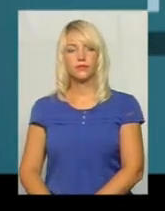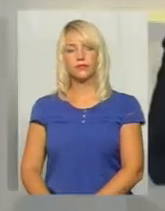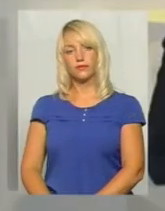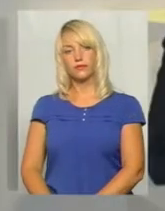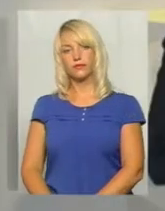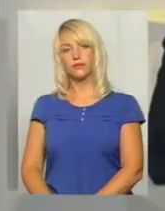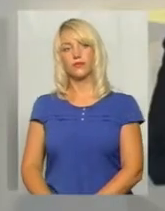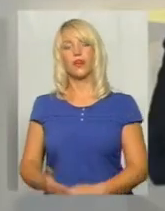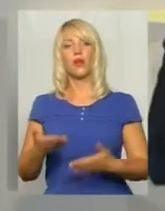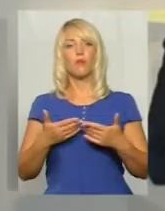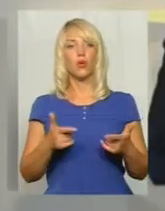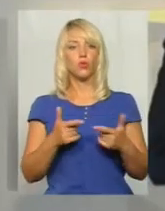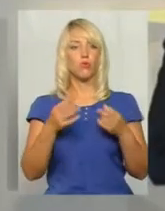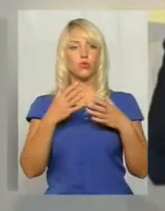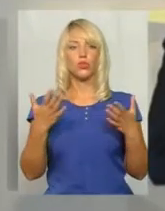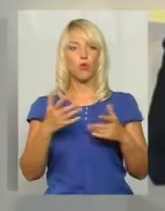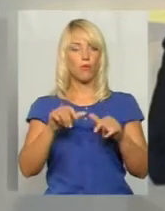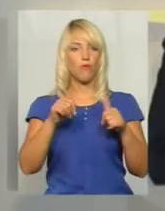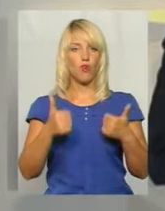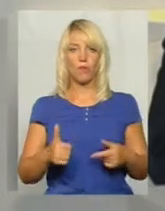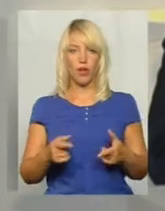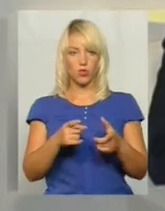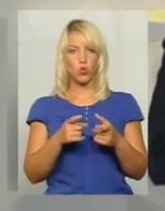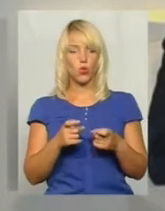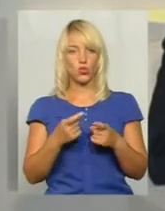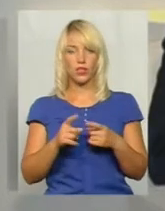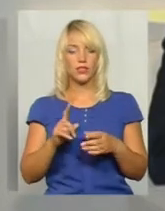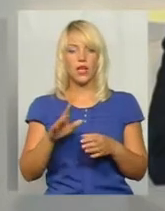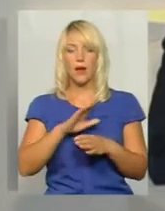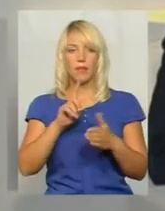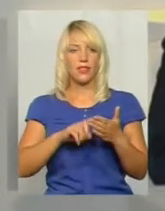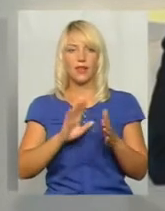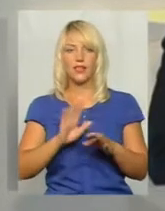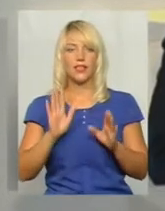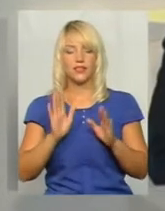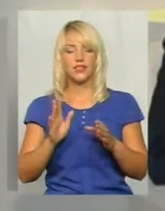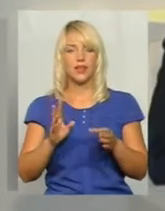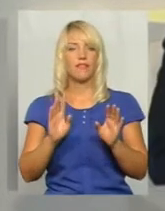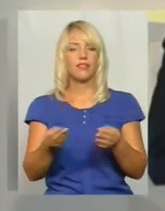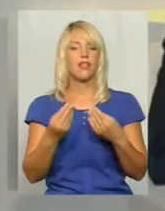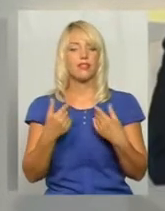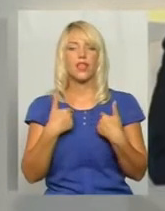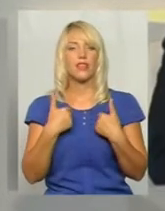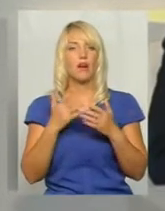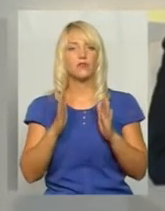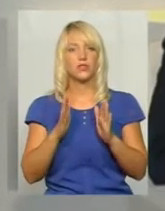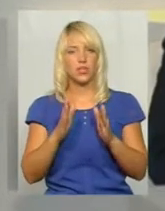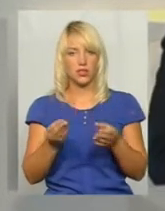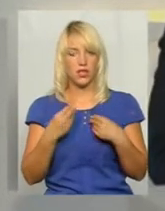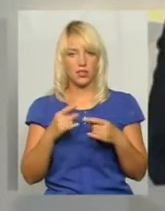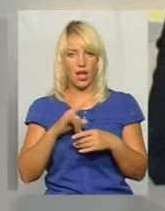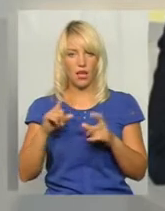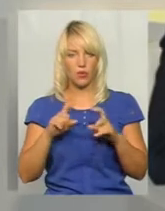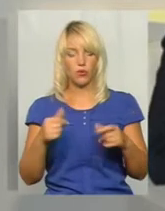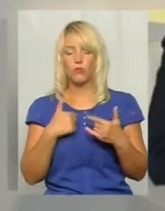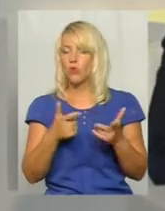Ми готові в будь-якому форматі долучатися. Питання навіть не стояло, що тільки віддайте аеропорт нам, хоча ми готові його забрати